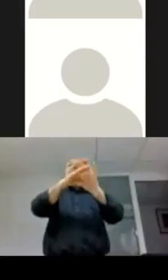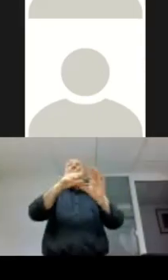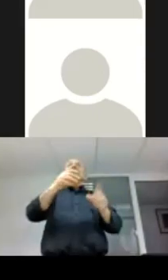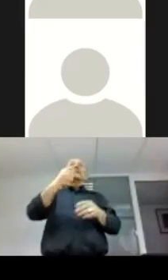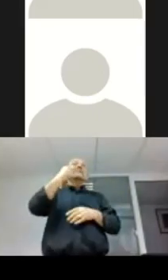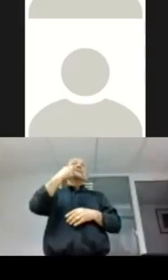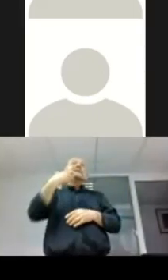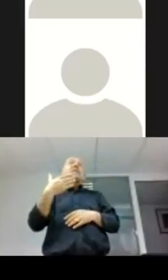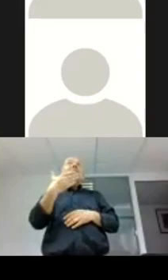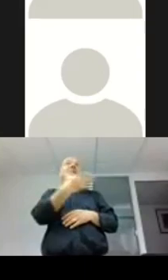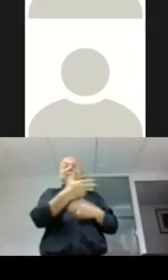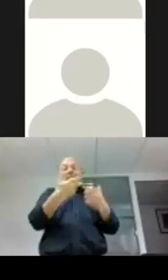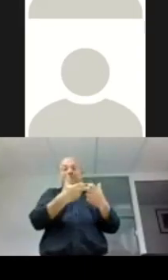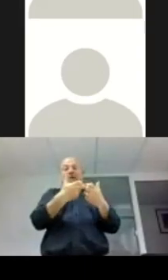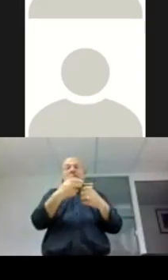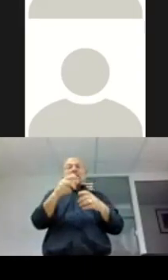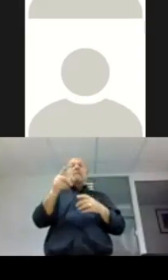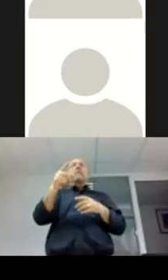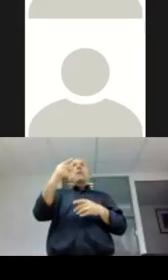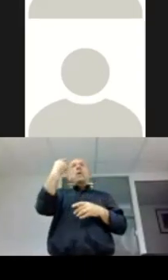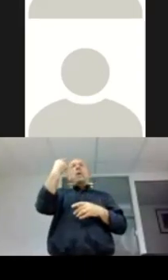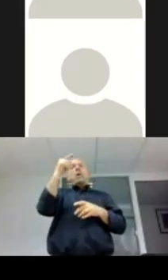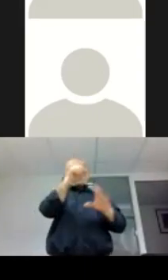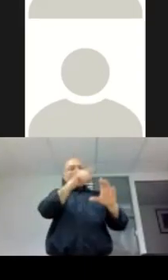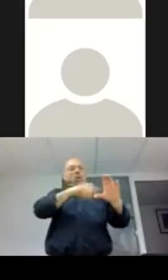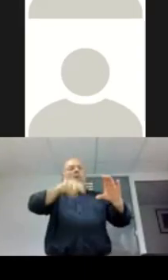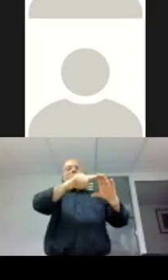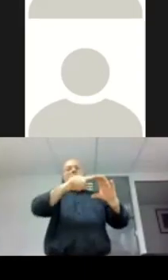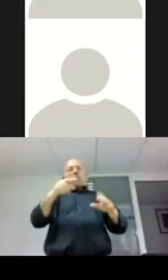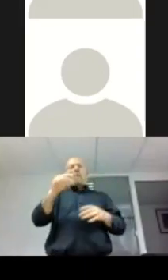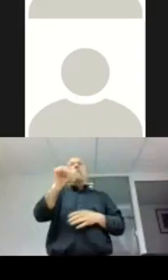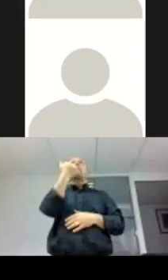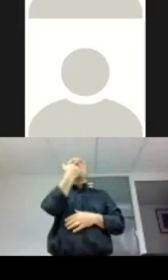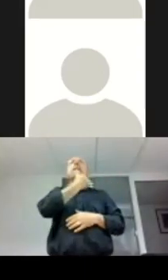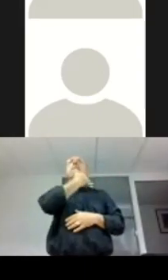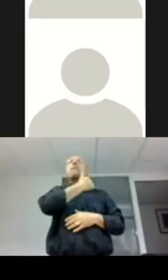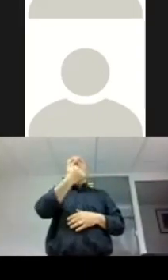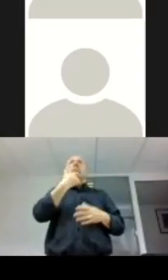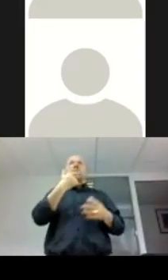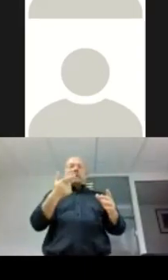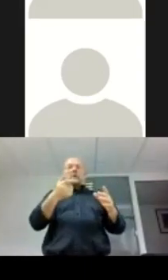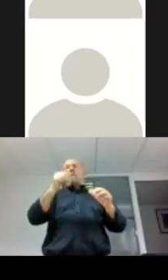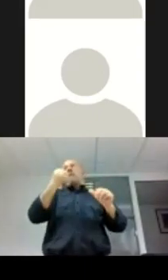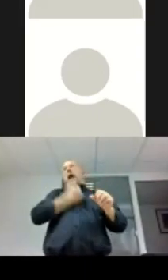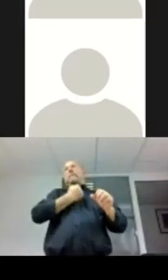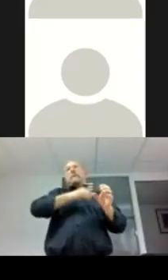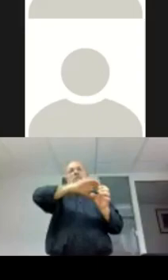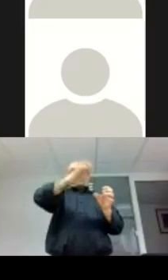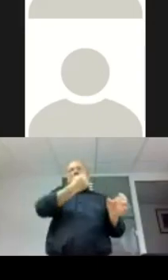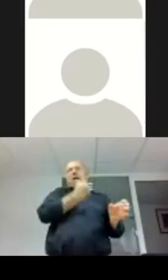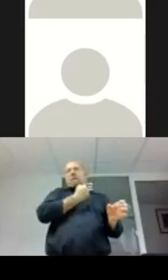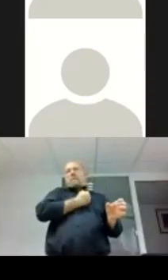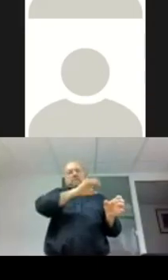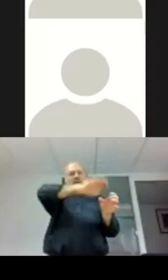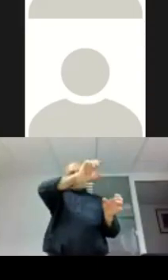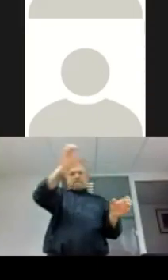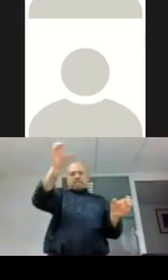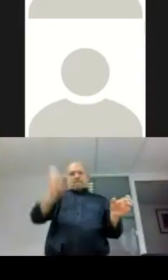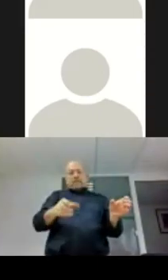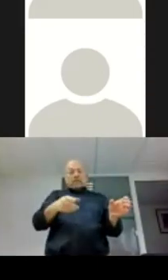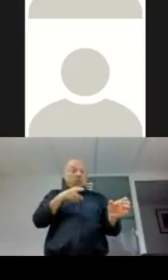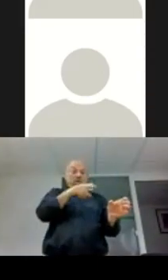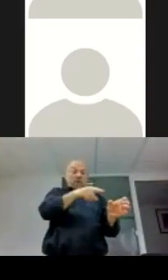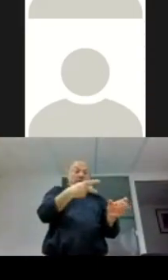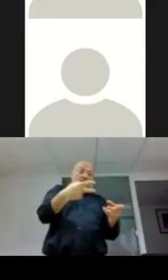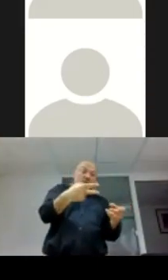les vaisseaux. Et pour ça, je vous ai pris l'exemple d'une lésion du côlon droit, qui est magnifiquement dessinée en marron. Et en